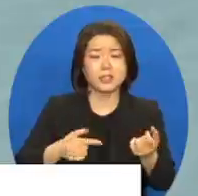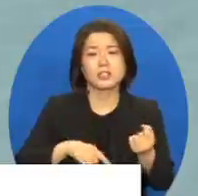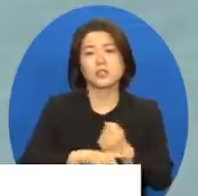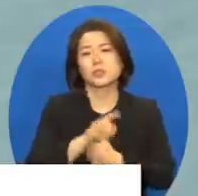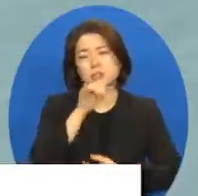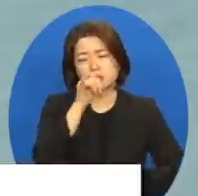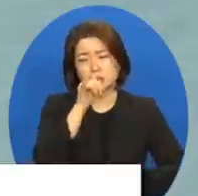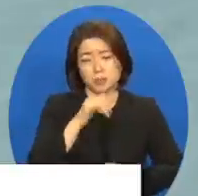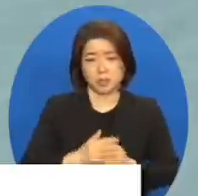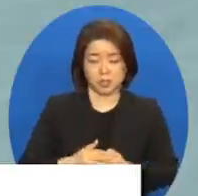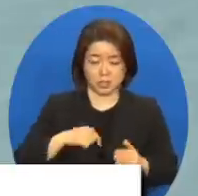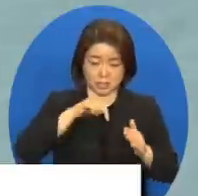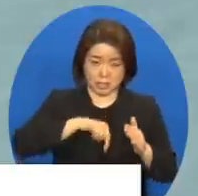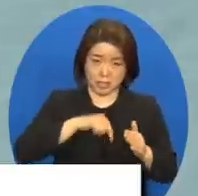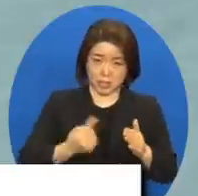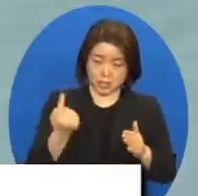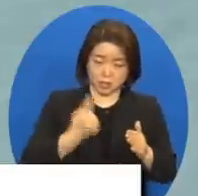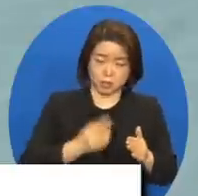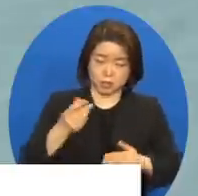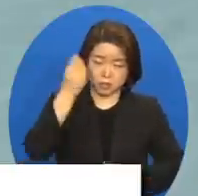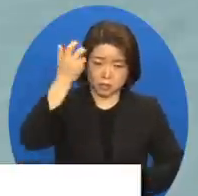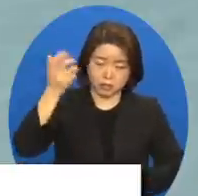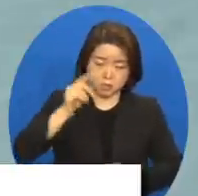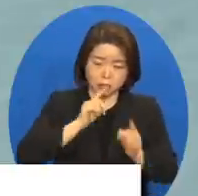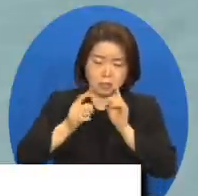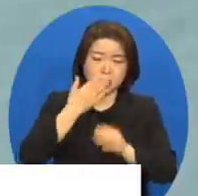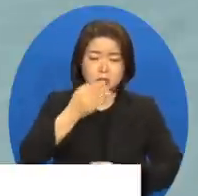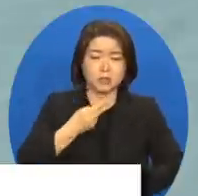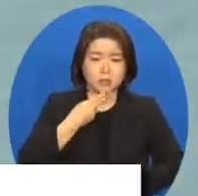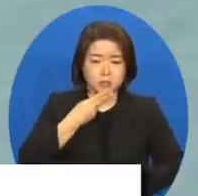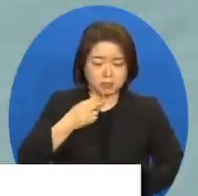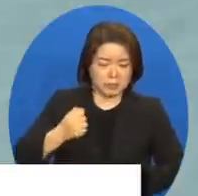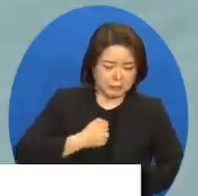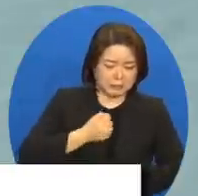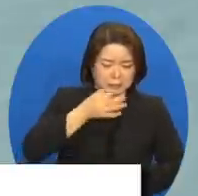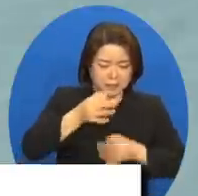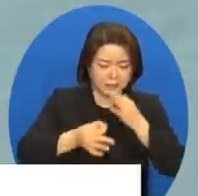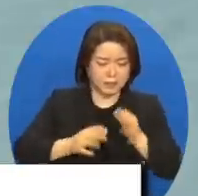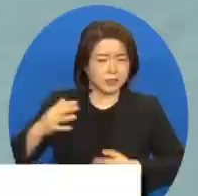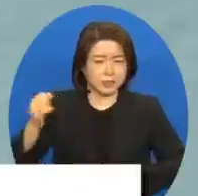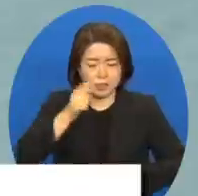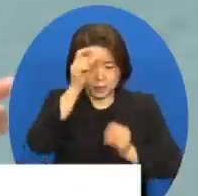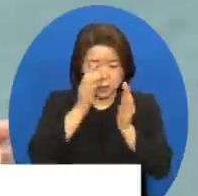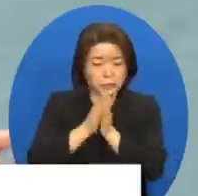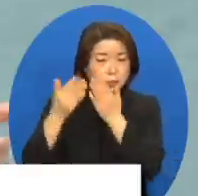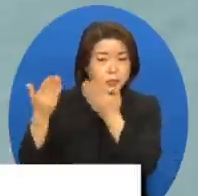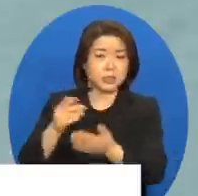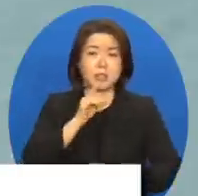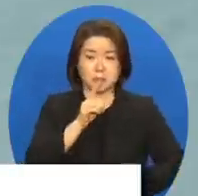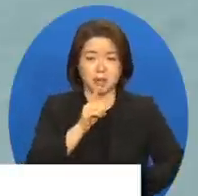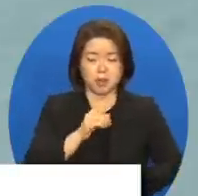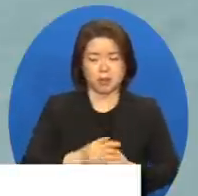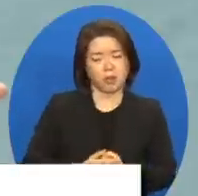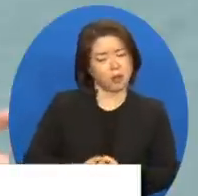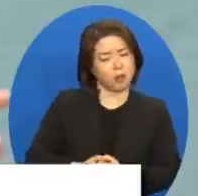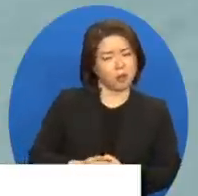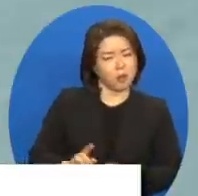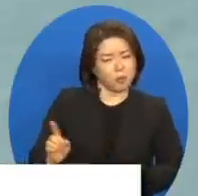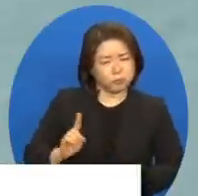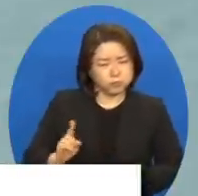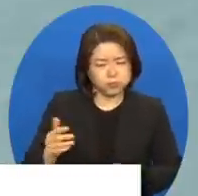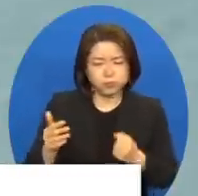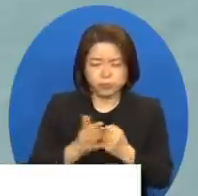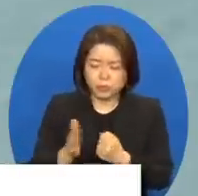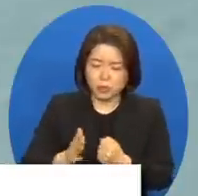성령께서 말할 수 없는 탄식으로 기도하신다고 하셨어요. 아니 그분이 뭘 말할 수 없는 탄식으로 기도할